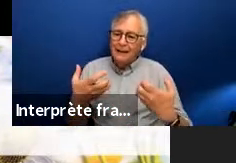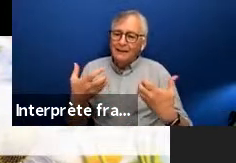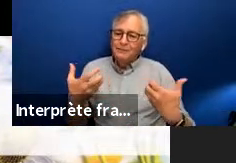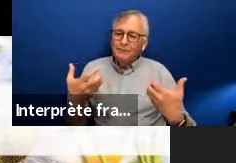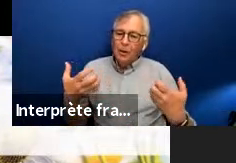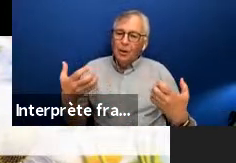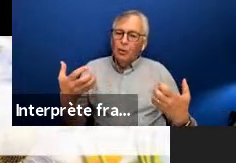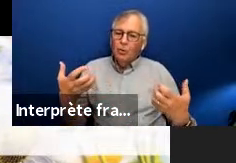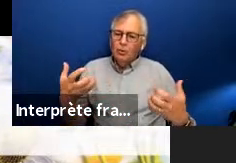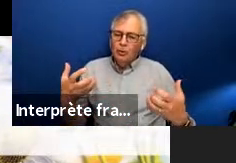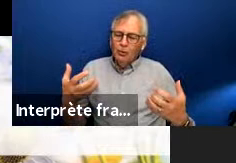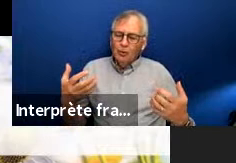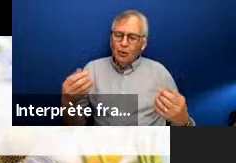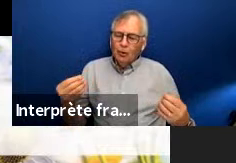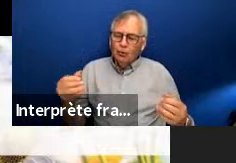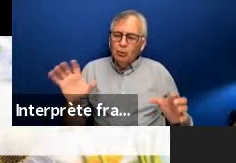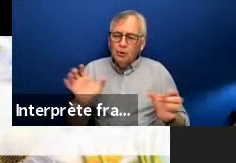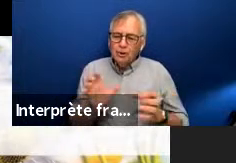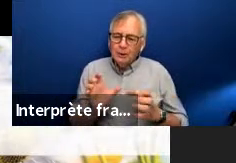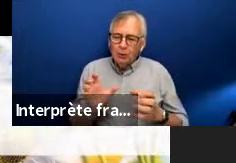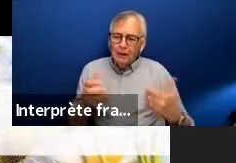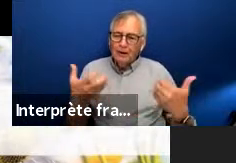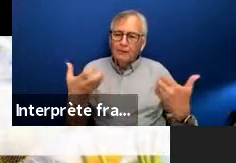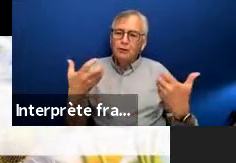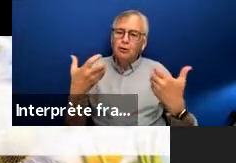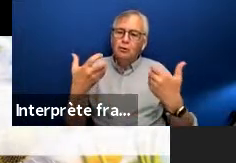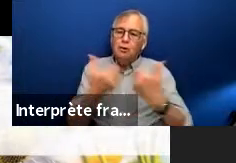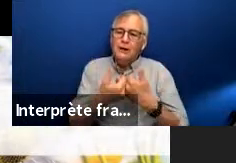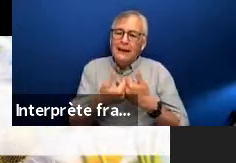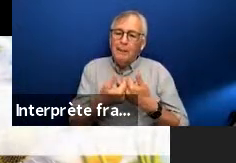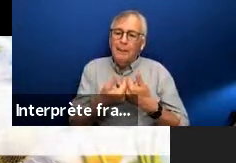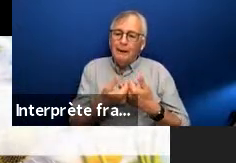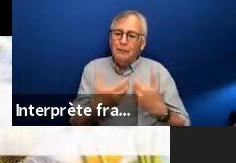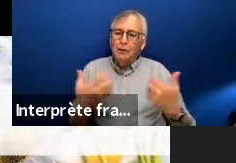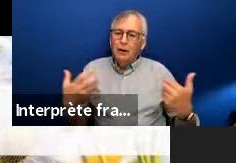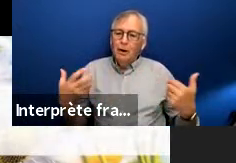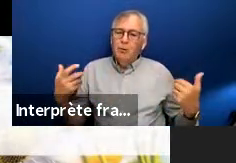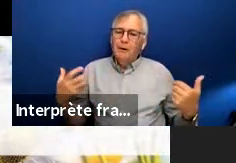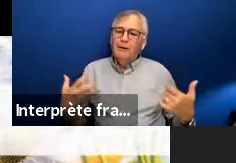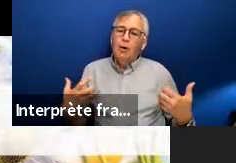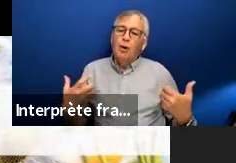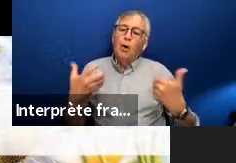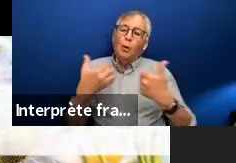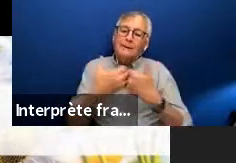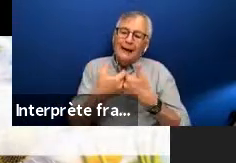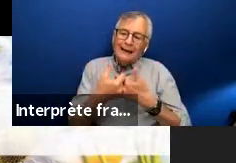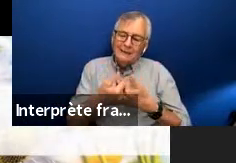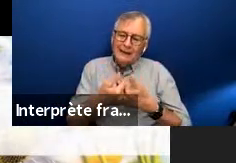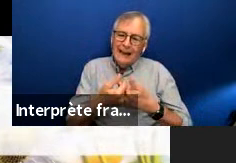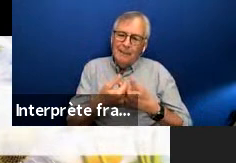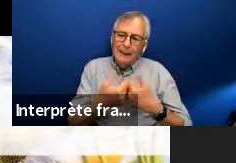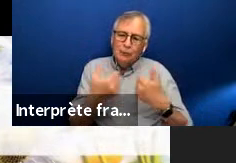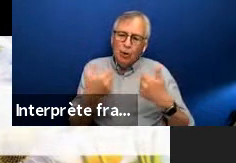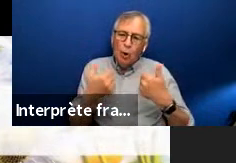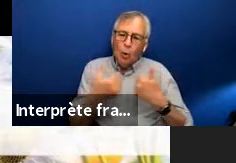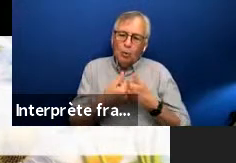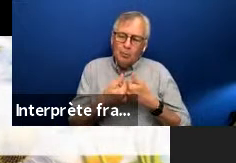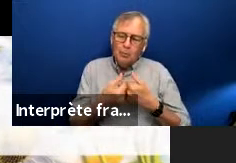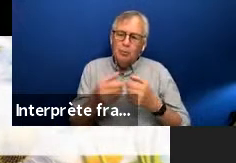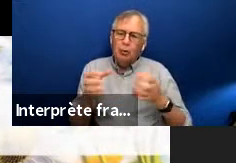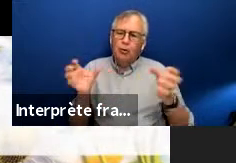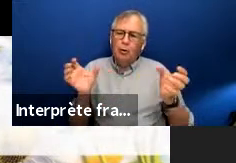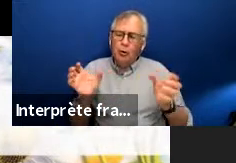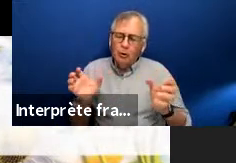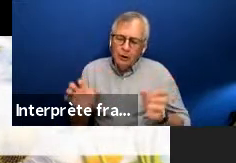des verres, au lieu de toucher au verre, on va se toucher la main. Pour avoir un contact avec la main de